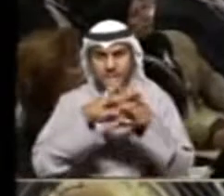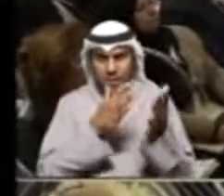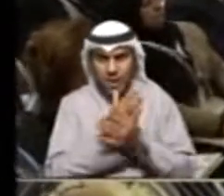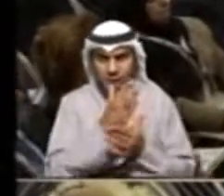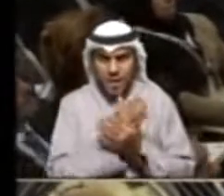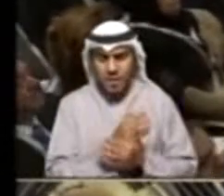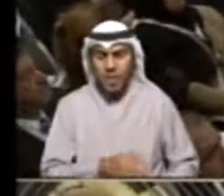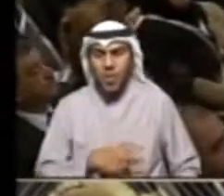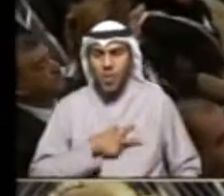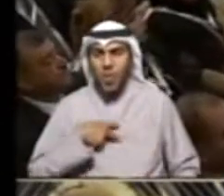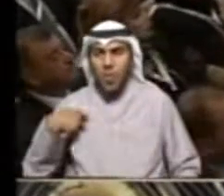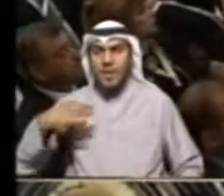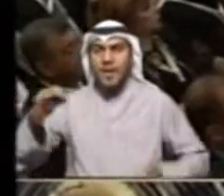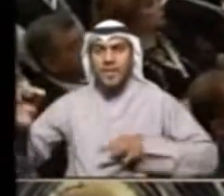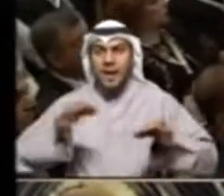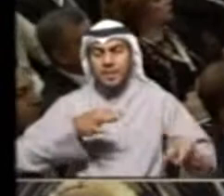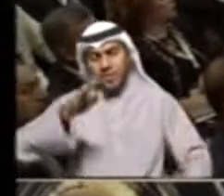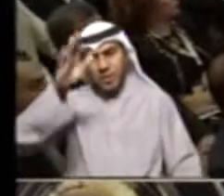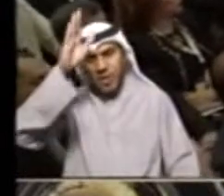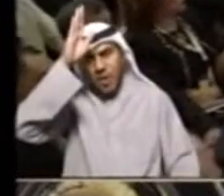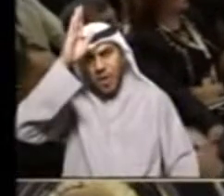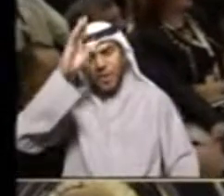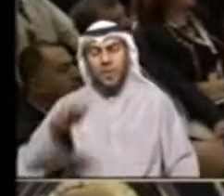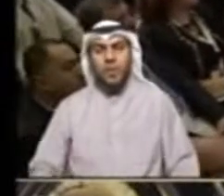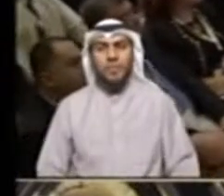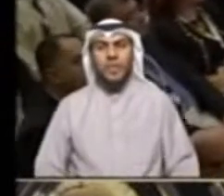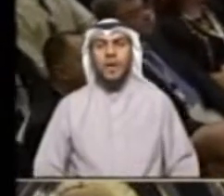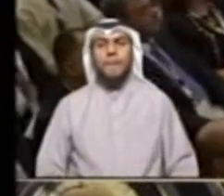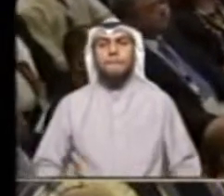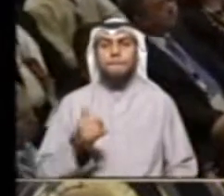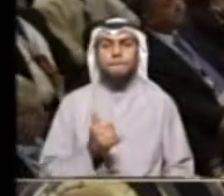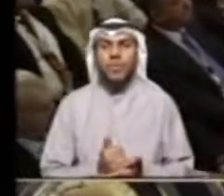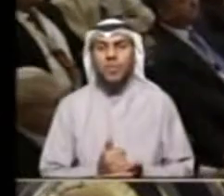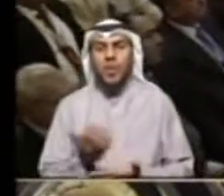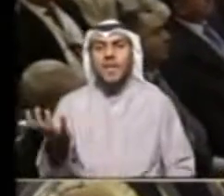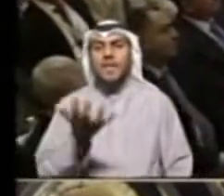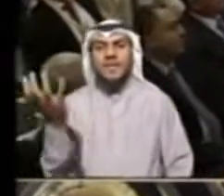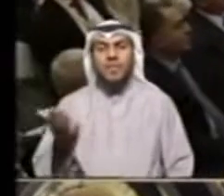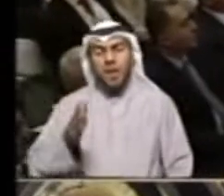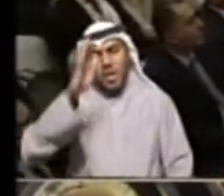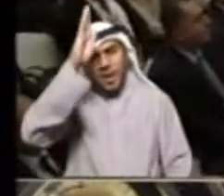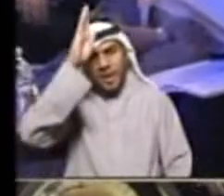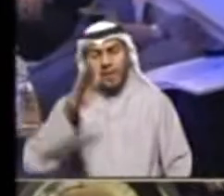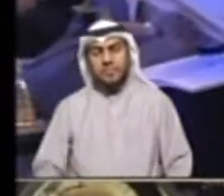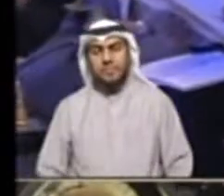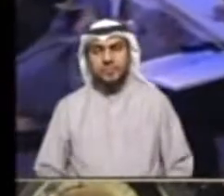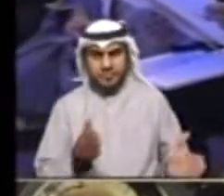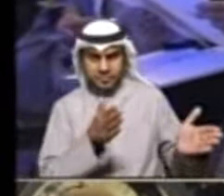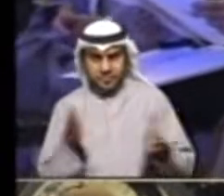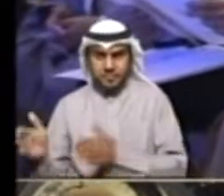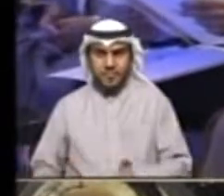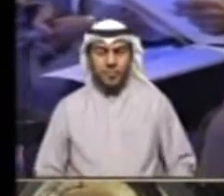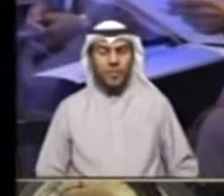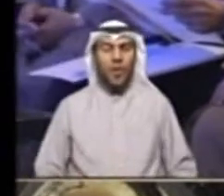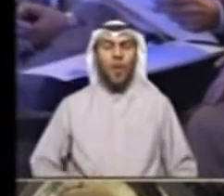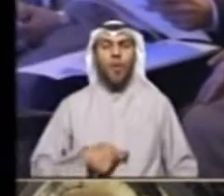الأمريكية ووزير التخطيط العراقي ورئيس لجنة الاقتصاد والاستثمار في البرلمان العراقي. من جانبه أوضح مدير